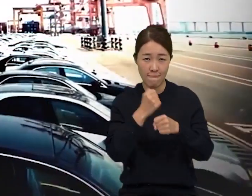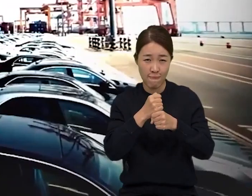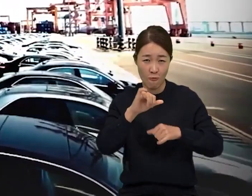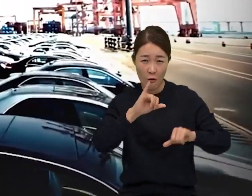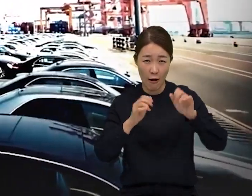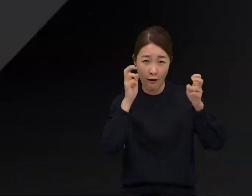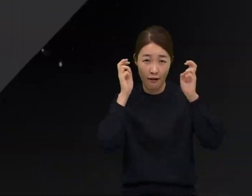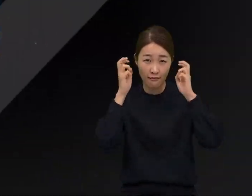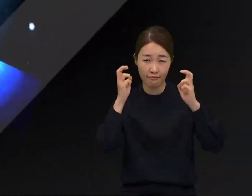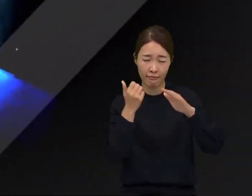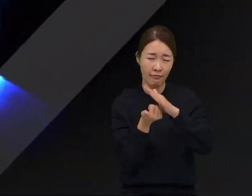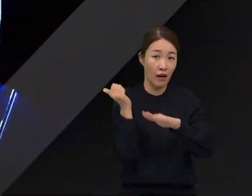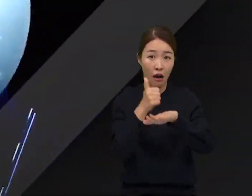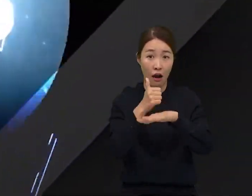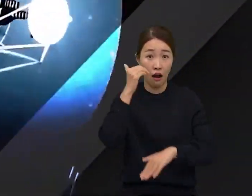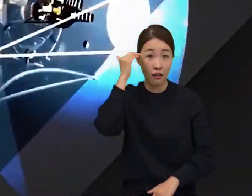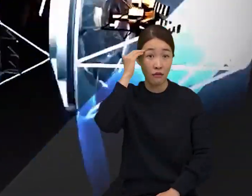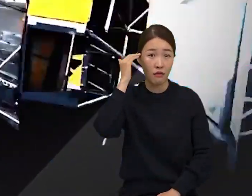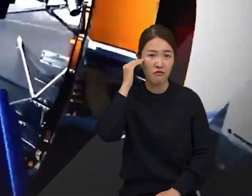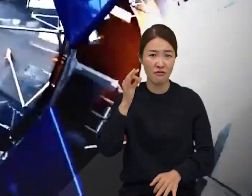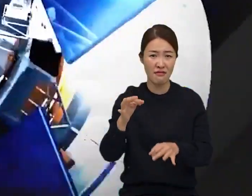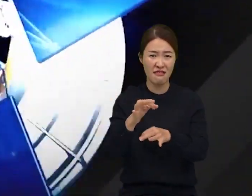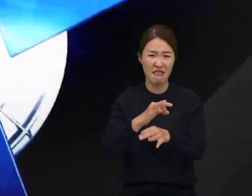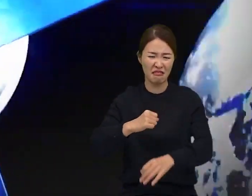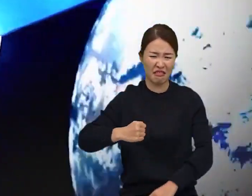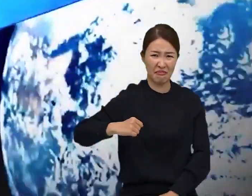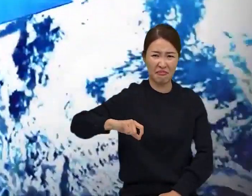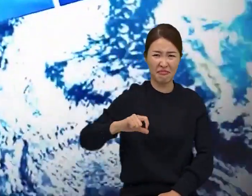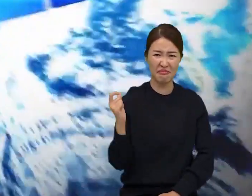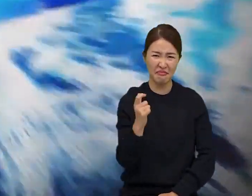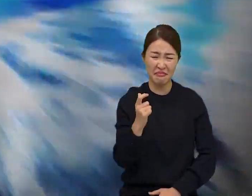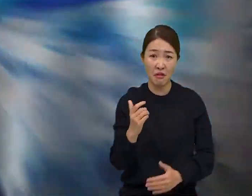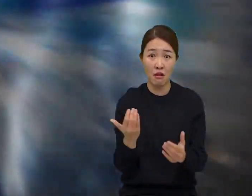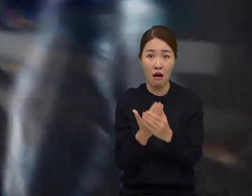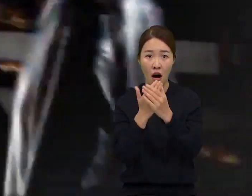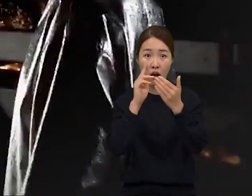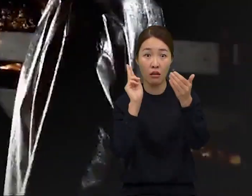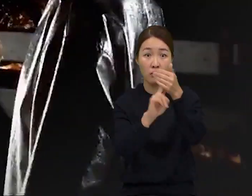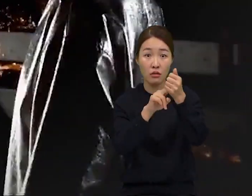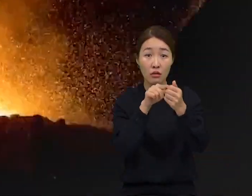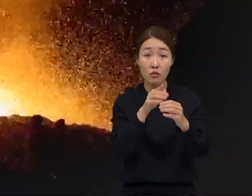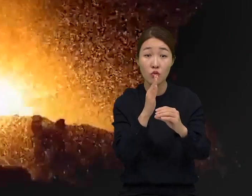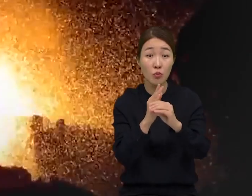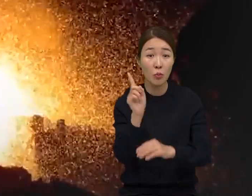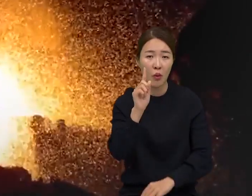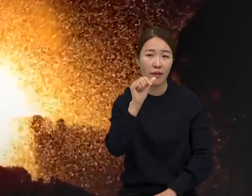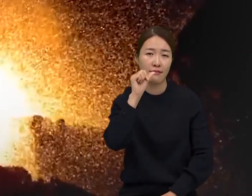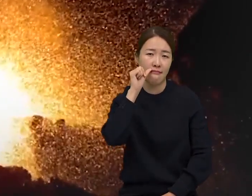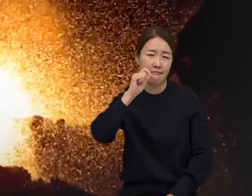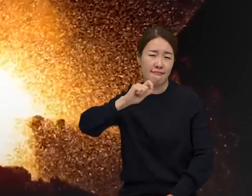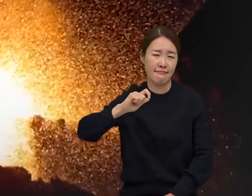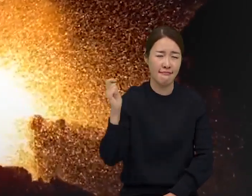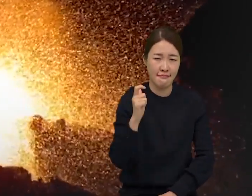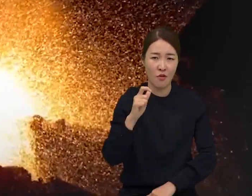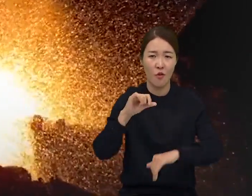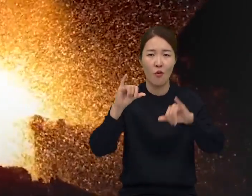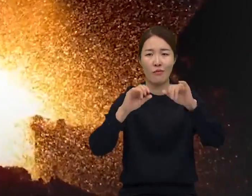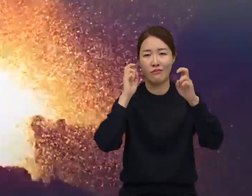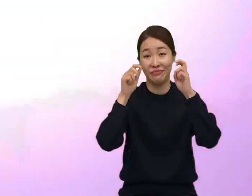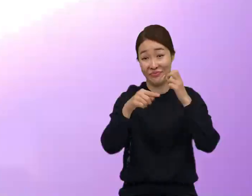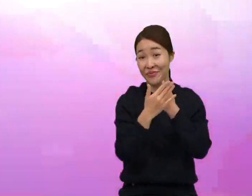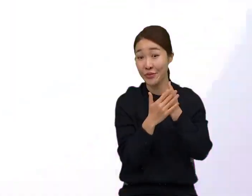공업화에 성공한 대한민국. 경제 강국 대한민국을 만든 기적의 중심엔 철근처럼